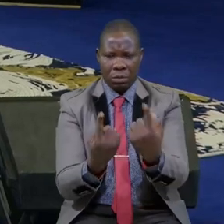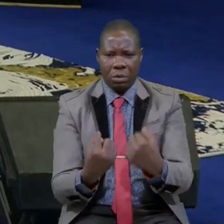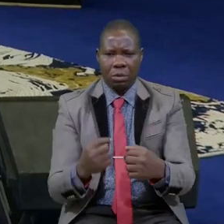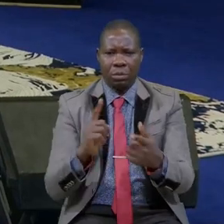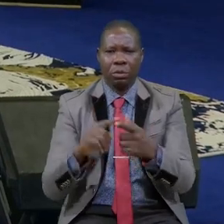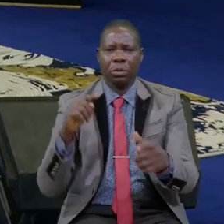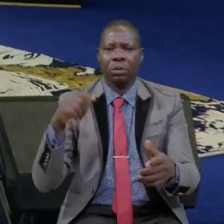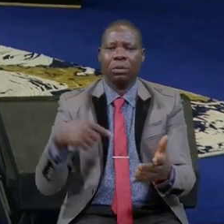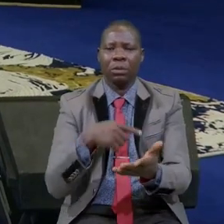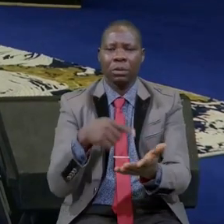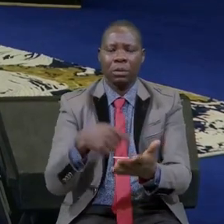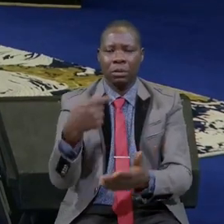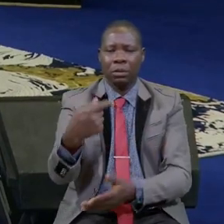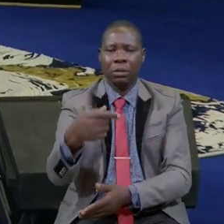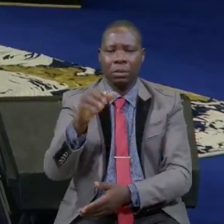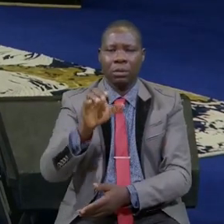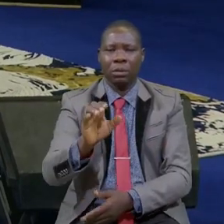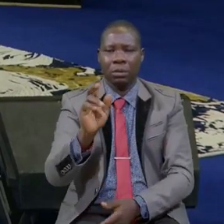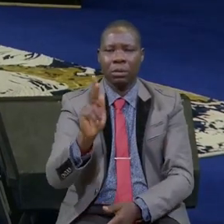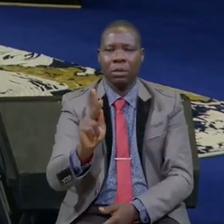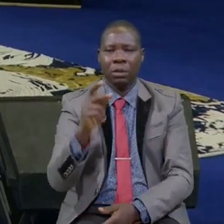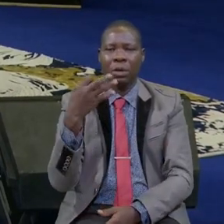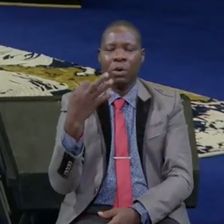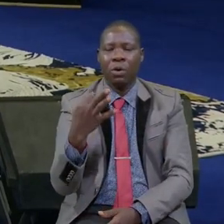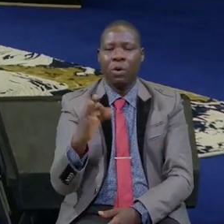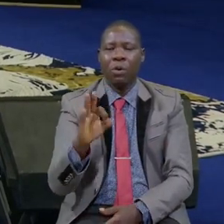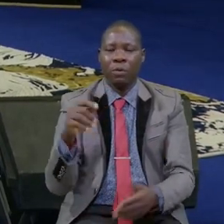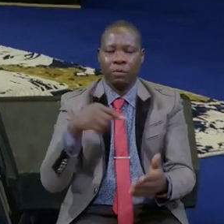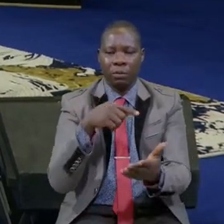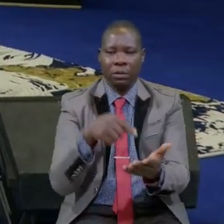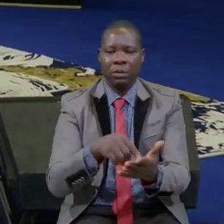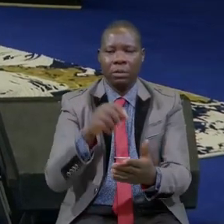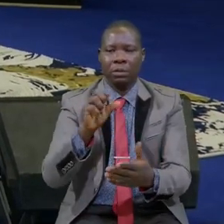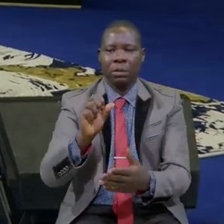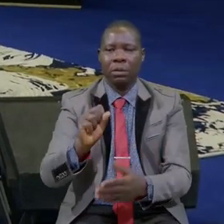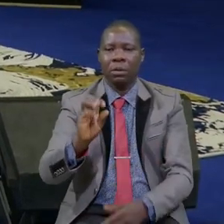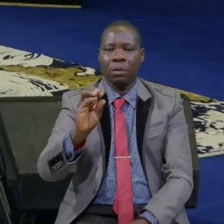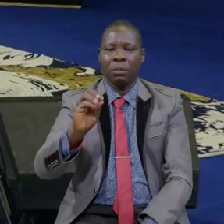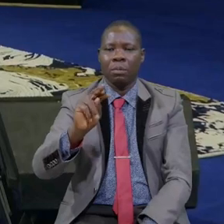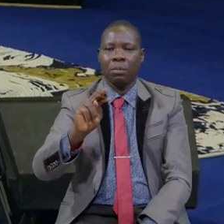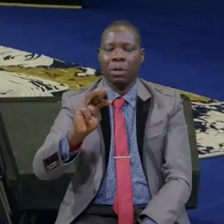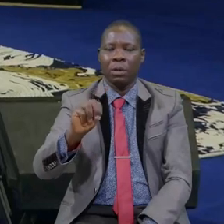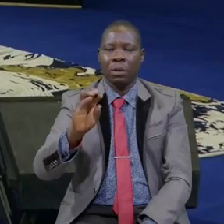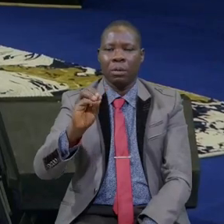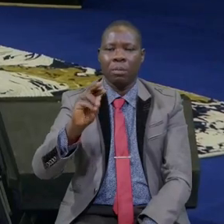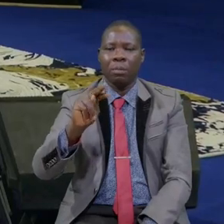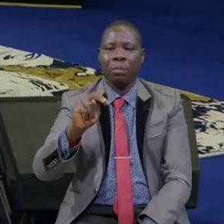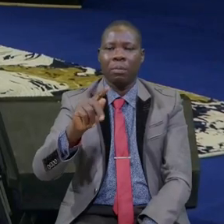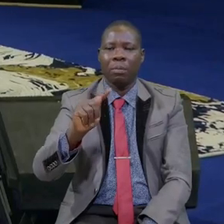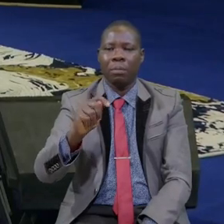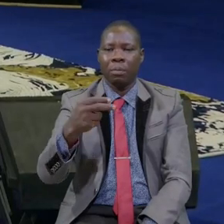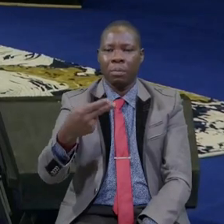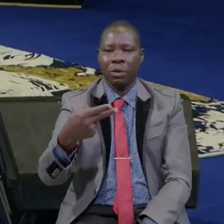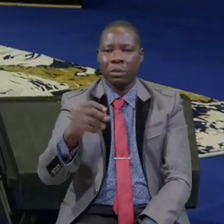Comme nous venons à la croisade de ce mois, du mois de septembre